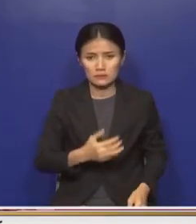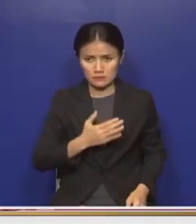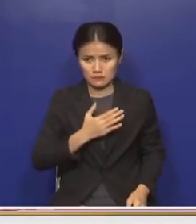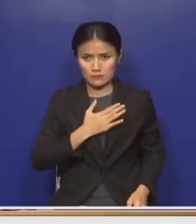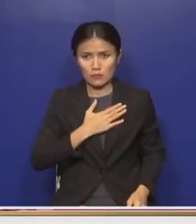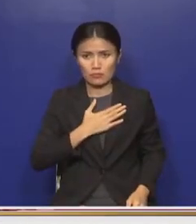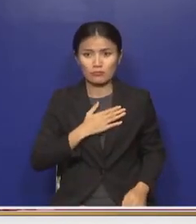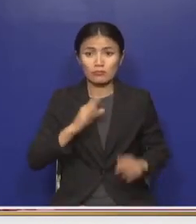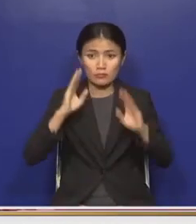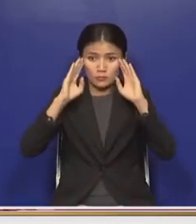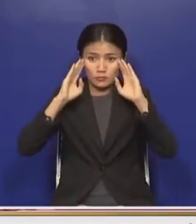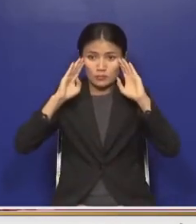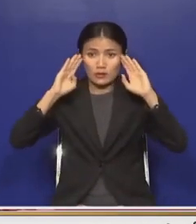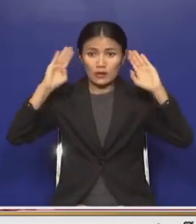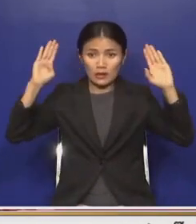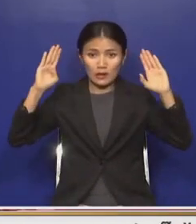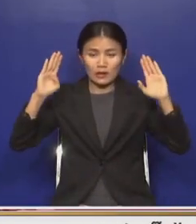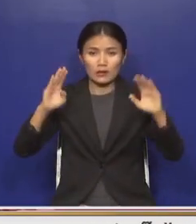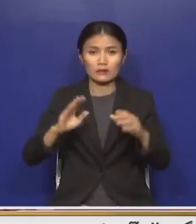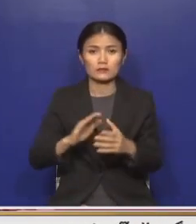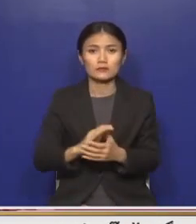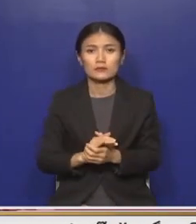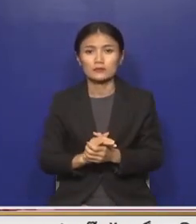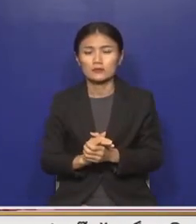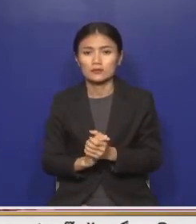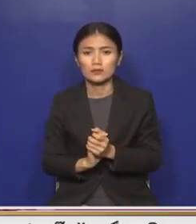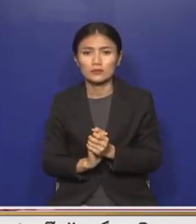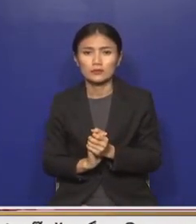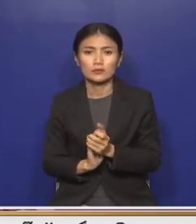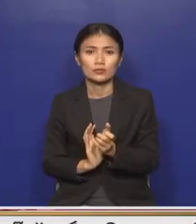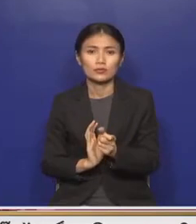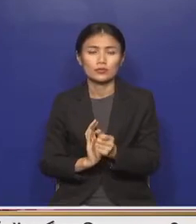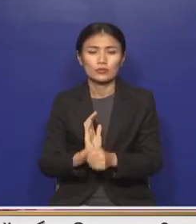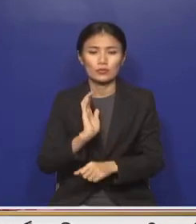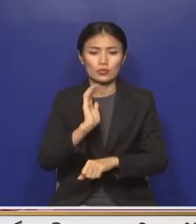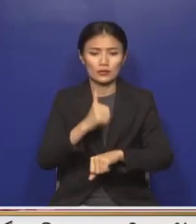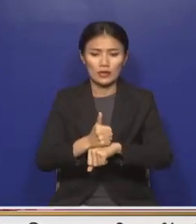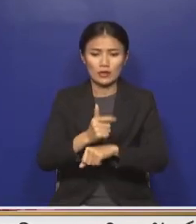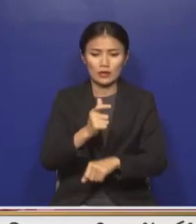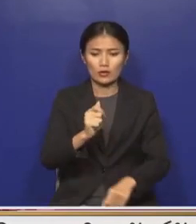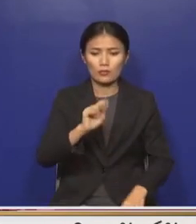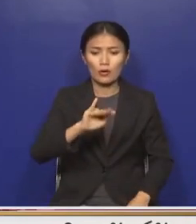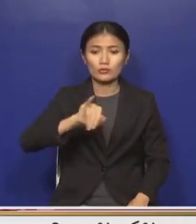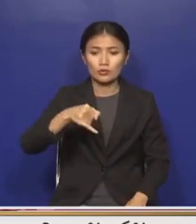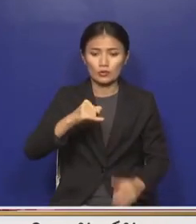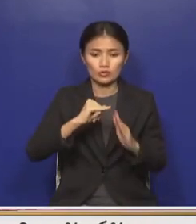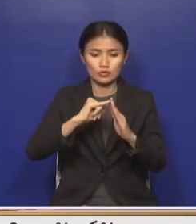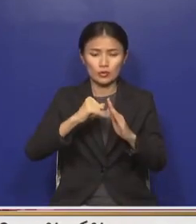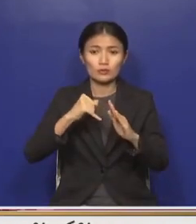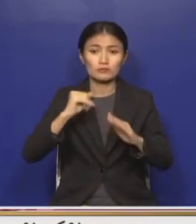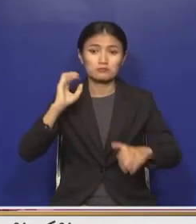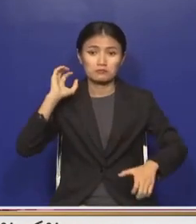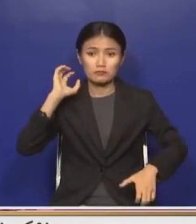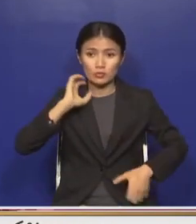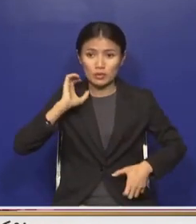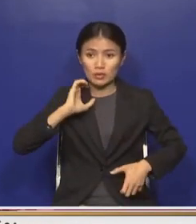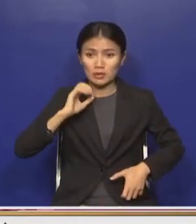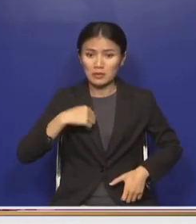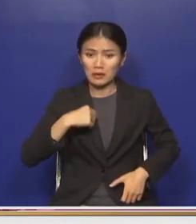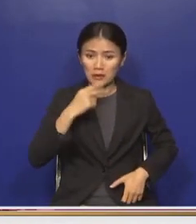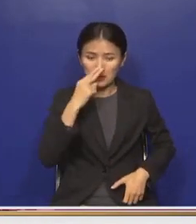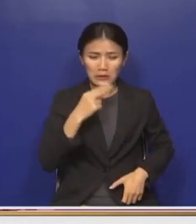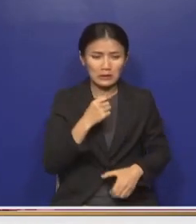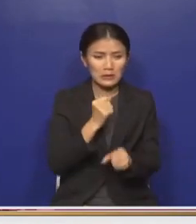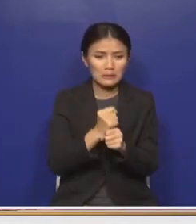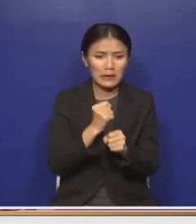รัผดชอบเป็นผปิหาร Οการผู้ผัส่นจังหวัตรบปรีจะเห็นเลยว่าการทำงานนั้เี่ยไม่วาการ occupiedึ